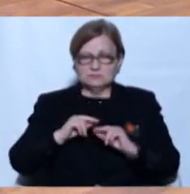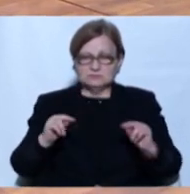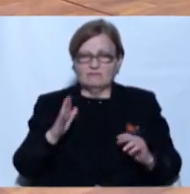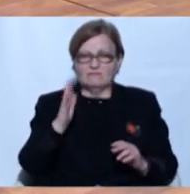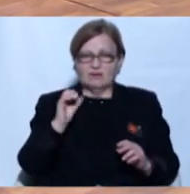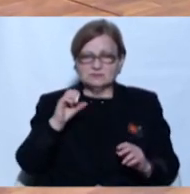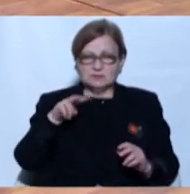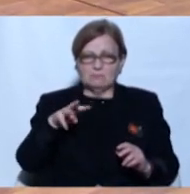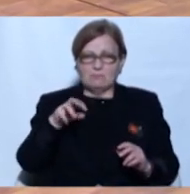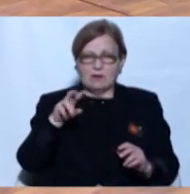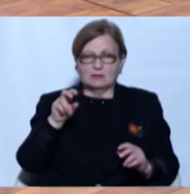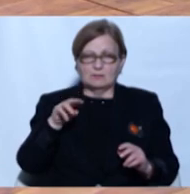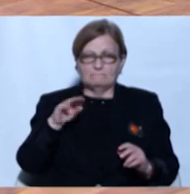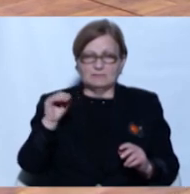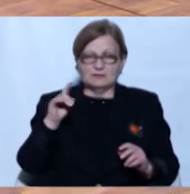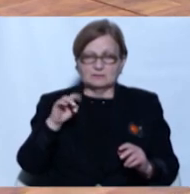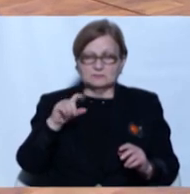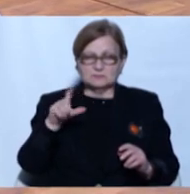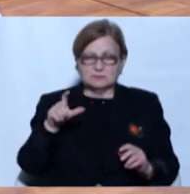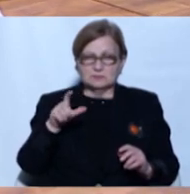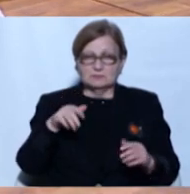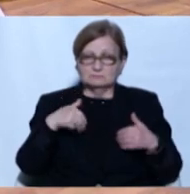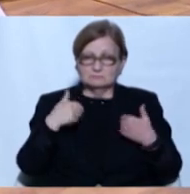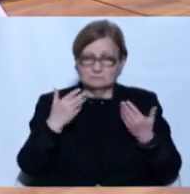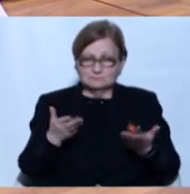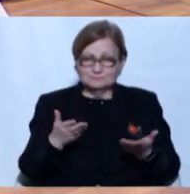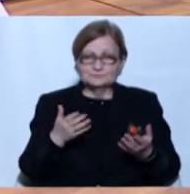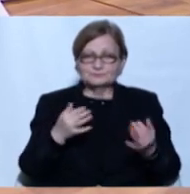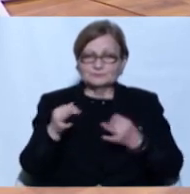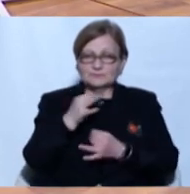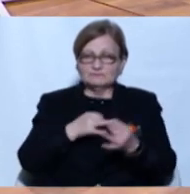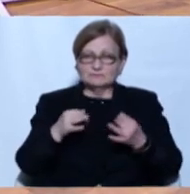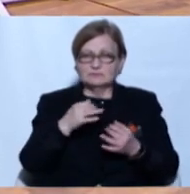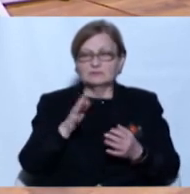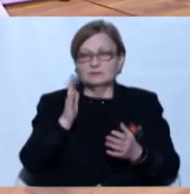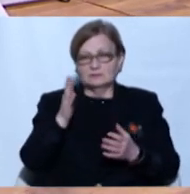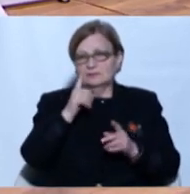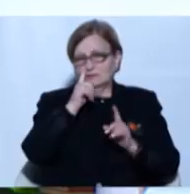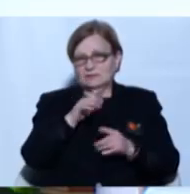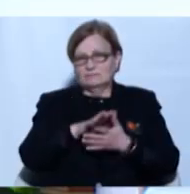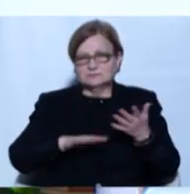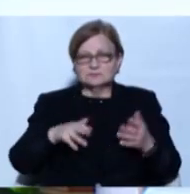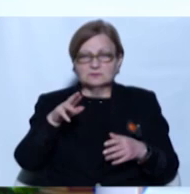მაღლაფერიძე. მოგესალმებით და ვაგრძელებთ საუბარს დავით გურამიშვილზე. ჩვენ